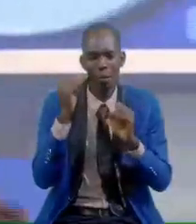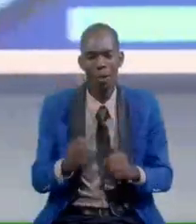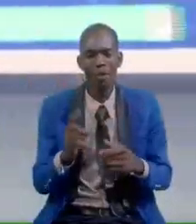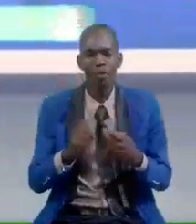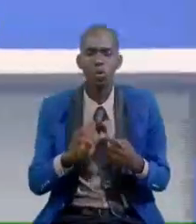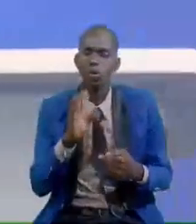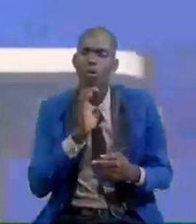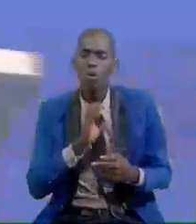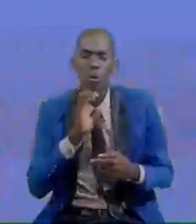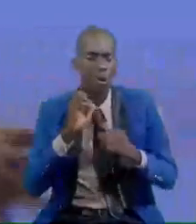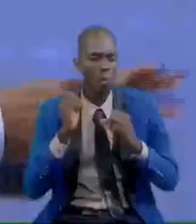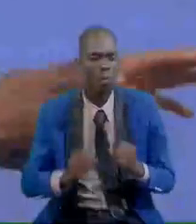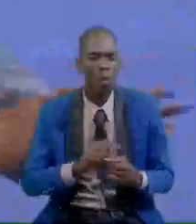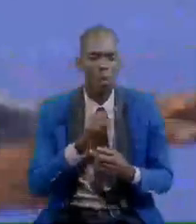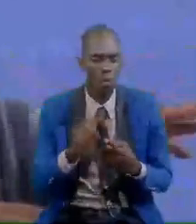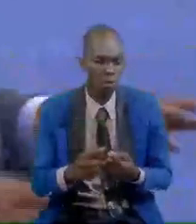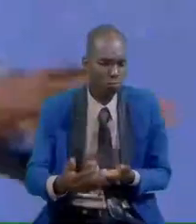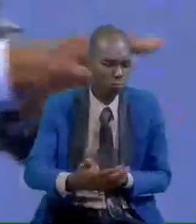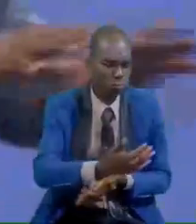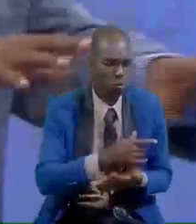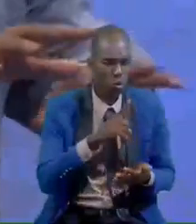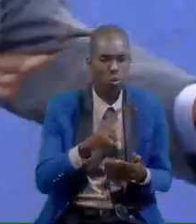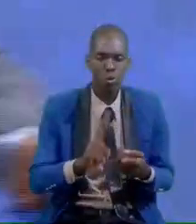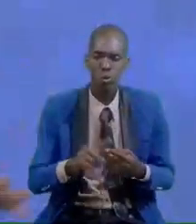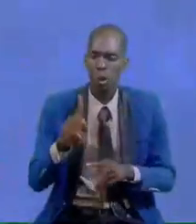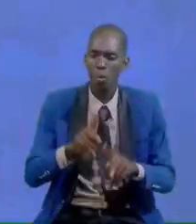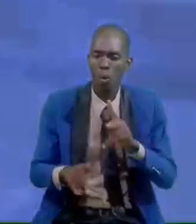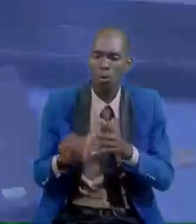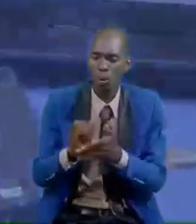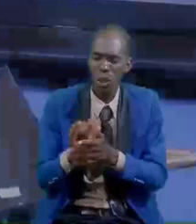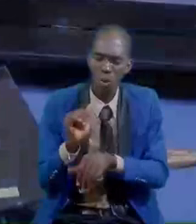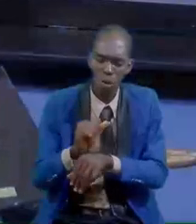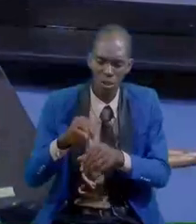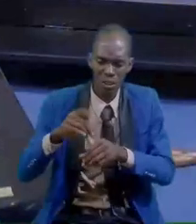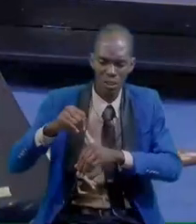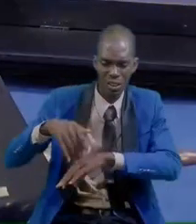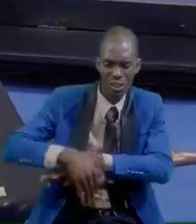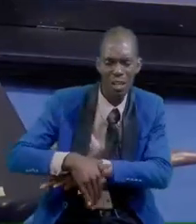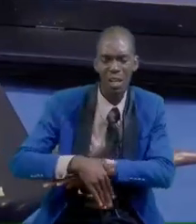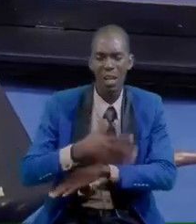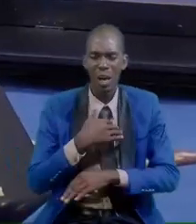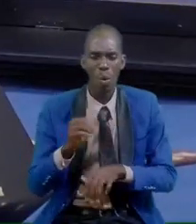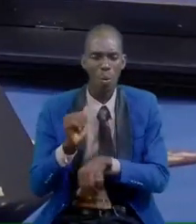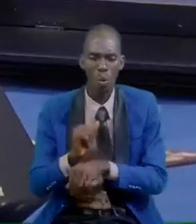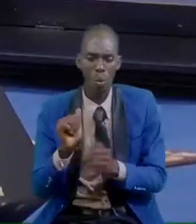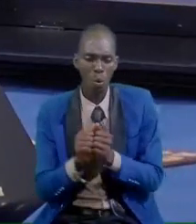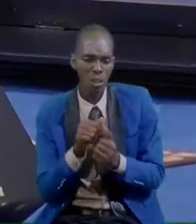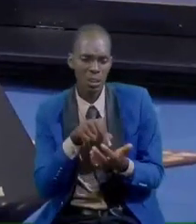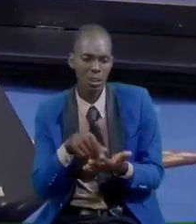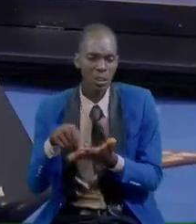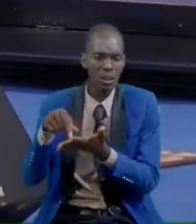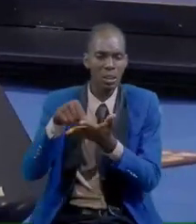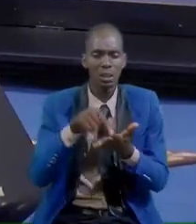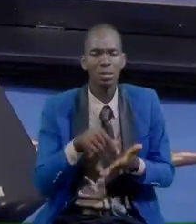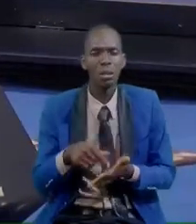puissances occultes, quand on te confie à ceux-là qui marchent dans les nuits et qui marchent avec ceci ou cela, et te voilà,